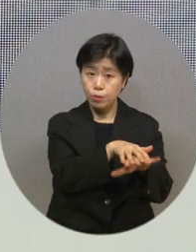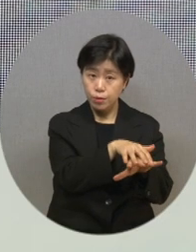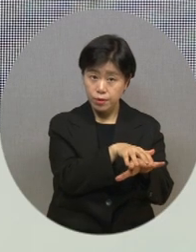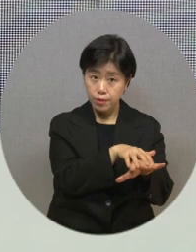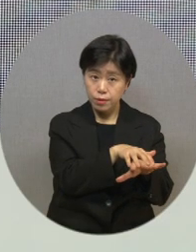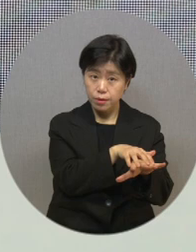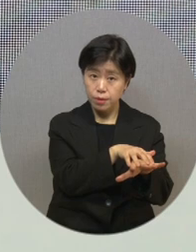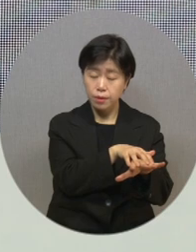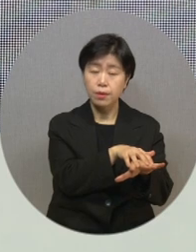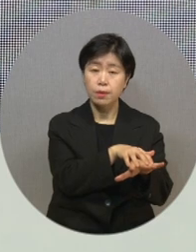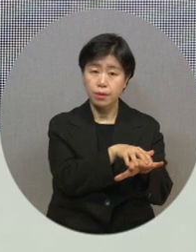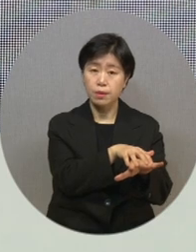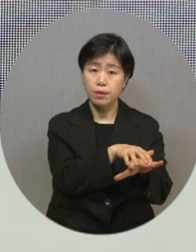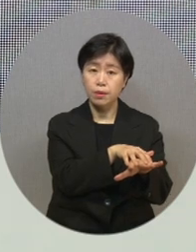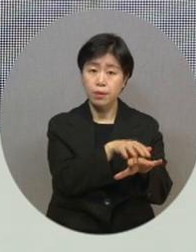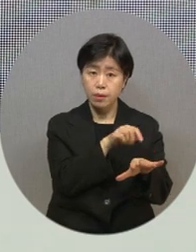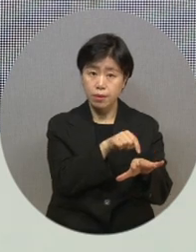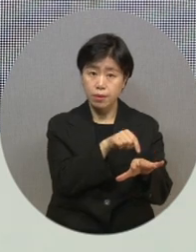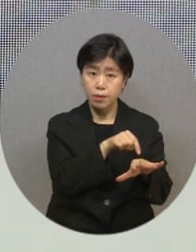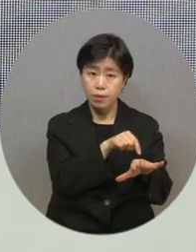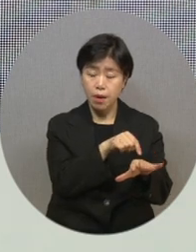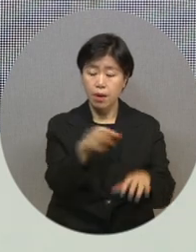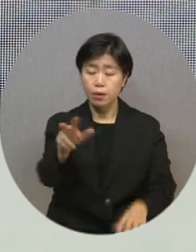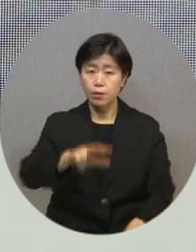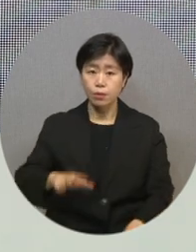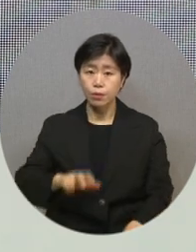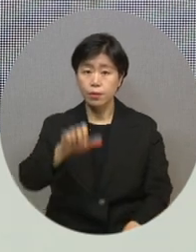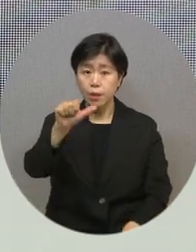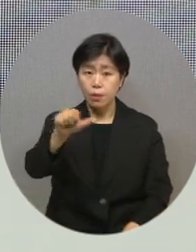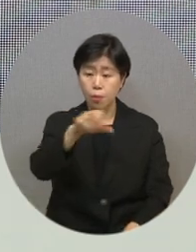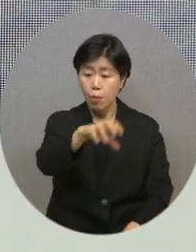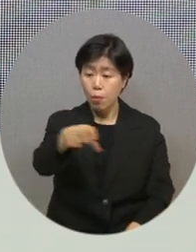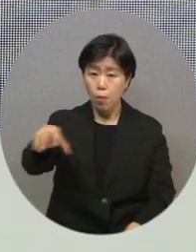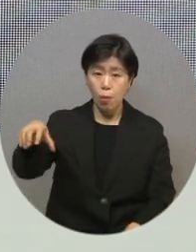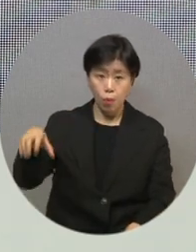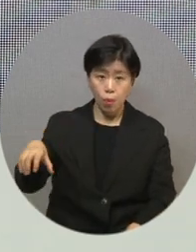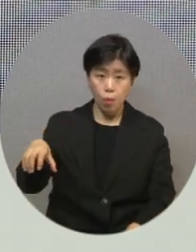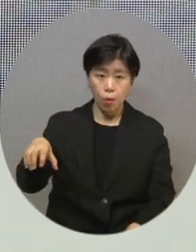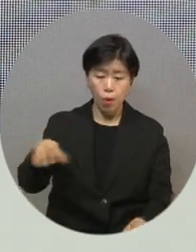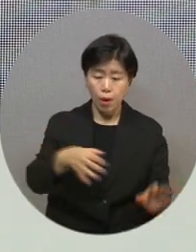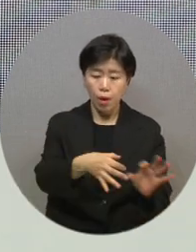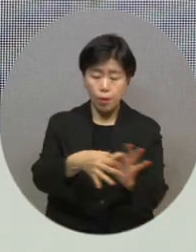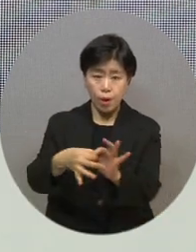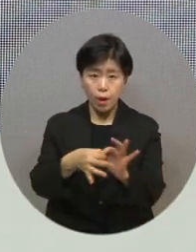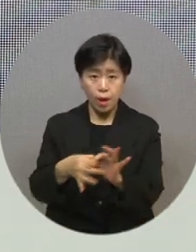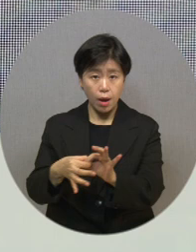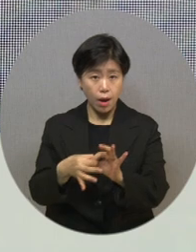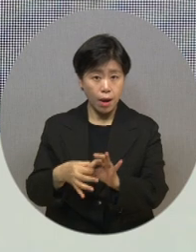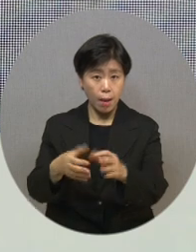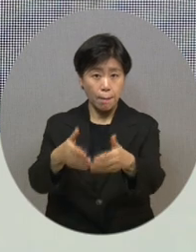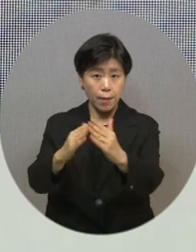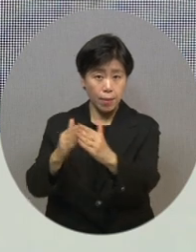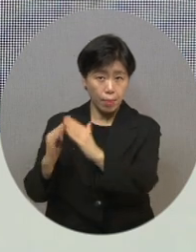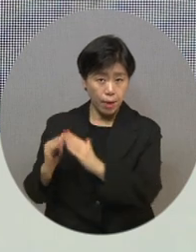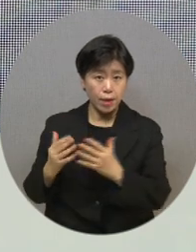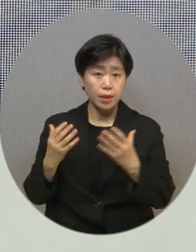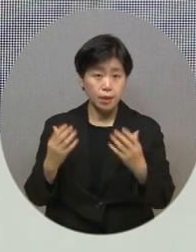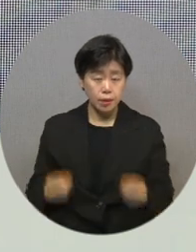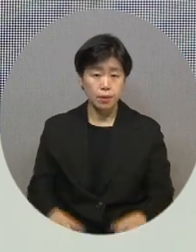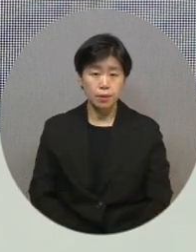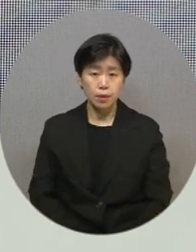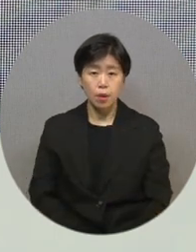다섯 군데 정도 만들어 놓고네 거기에 이제 뭐 장애인들의 기숙형